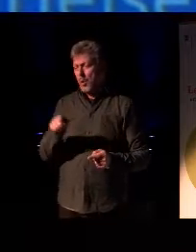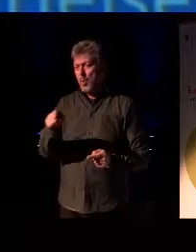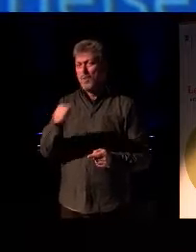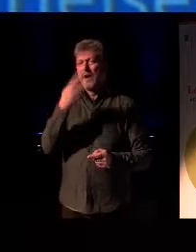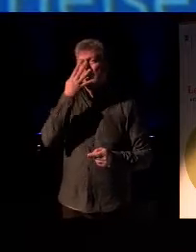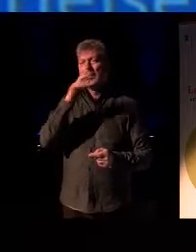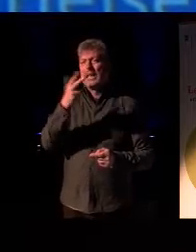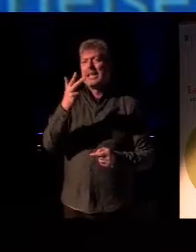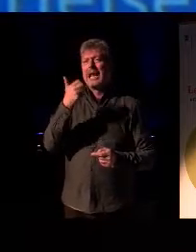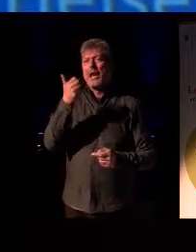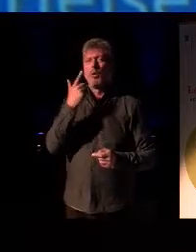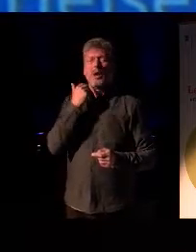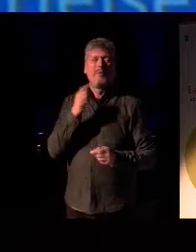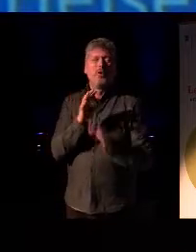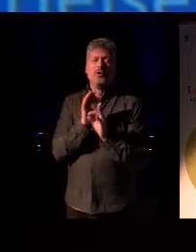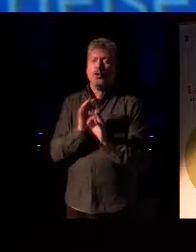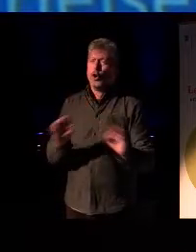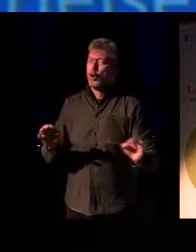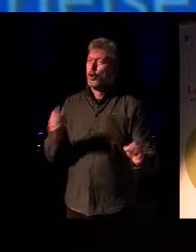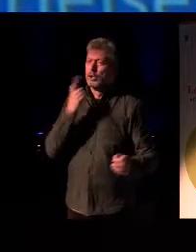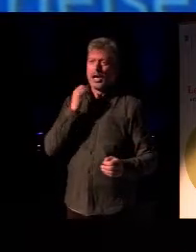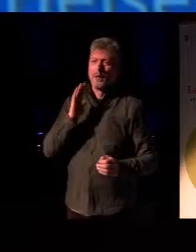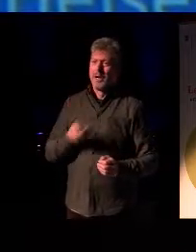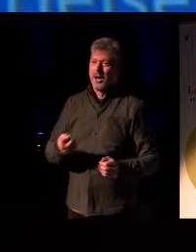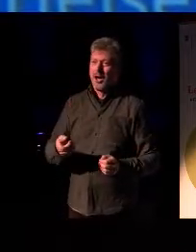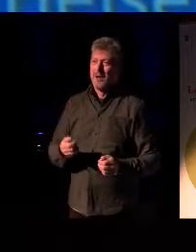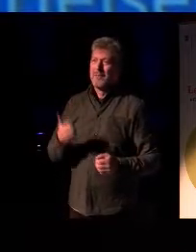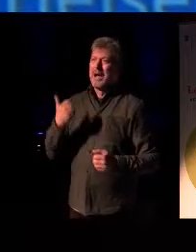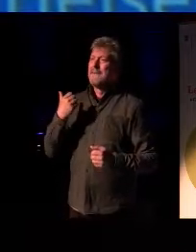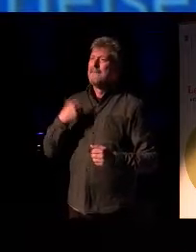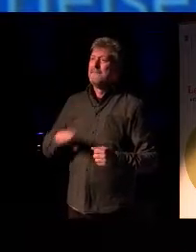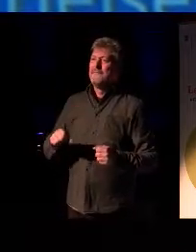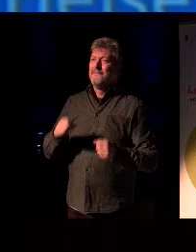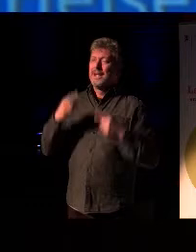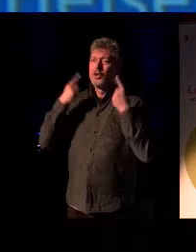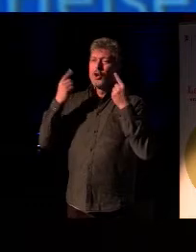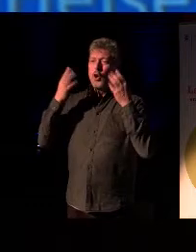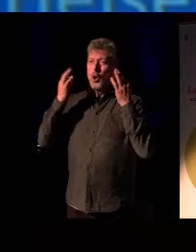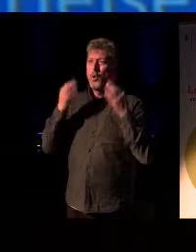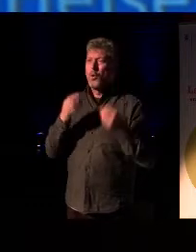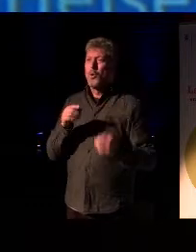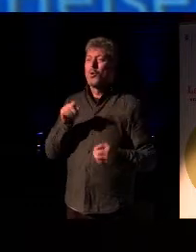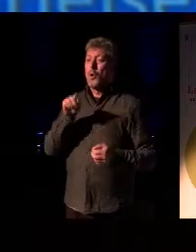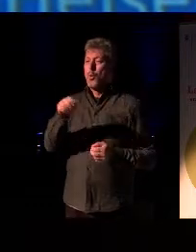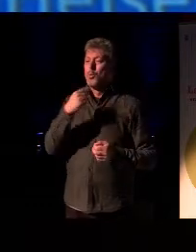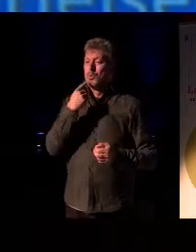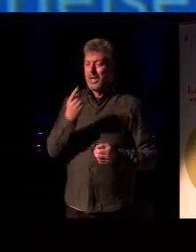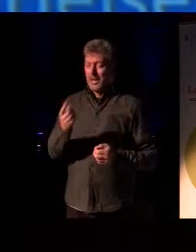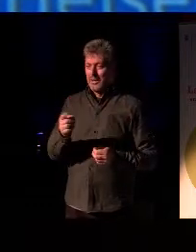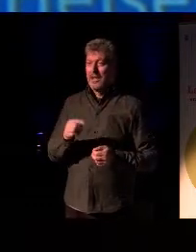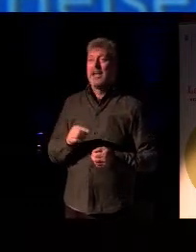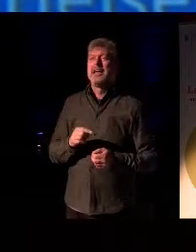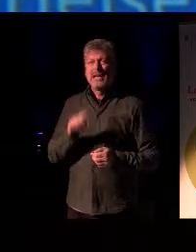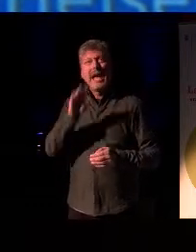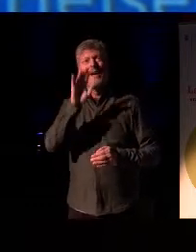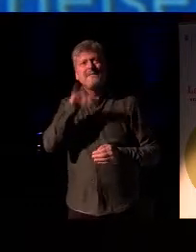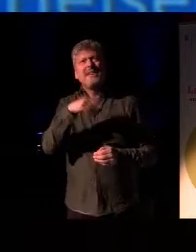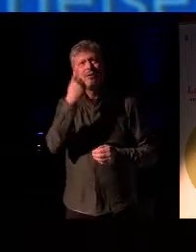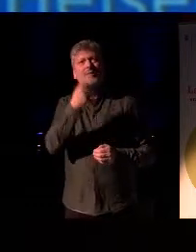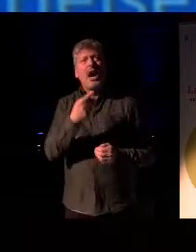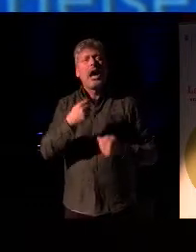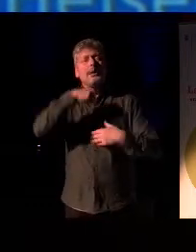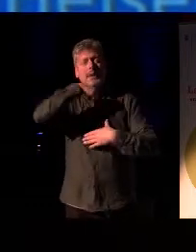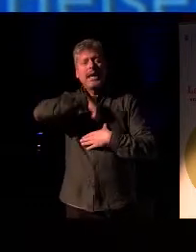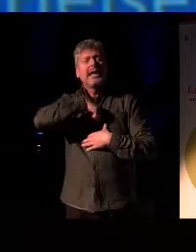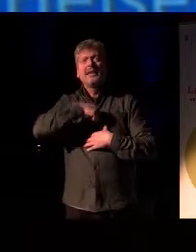93 år gammel. Nydelig gammel dame med hvitt bølgete hår, og så sa hun til meg at vet du hva, inni